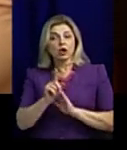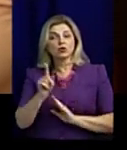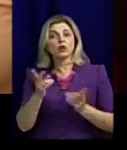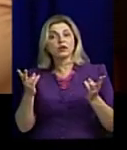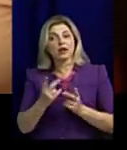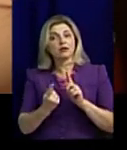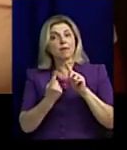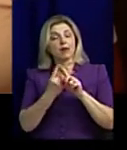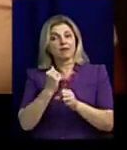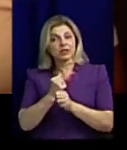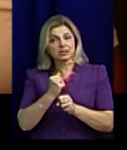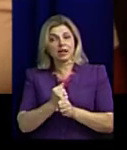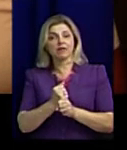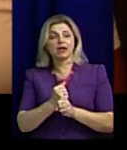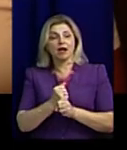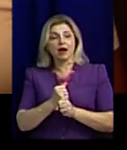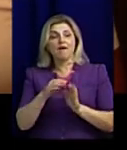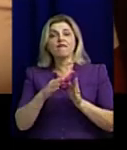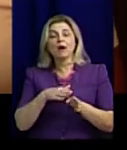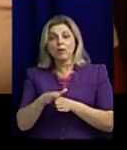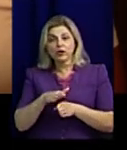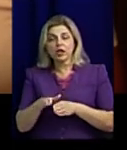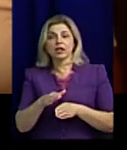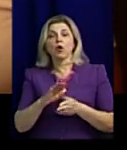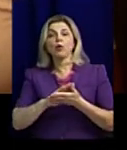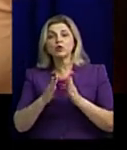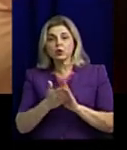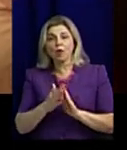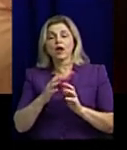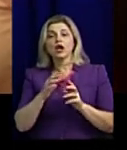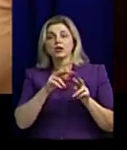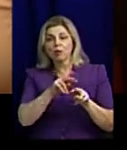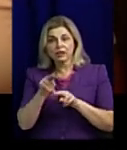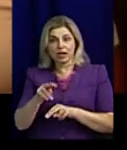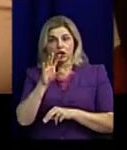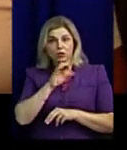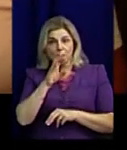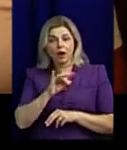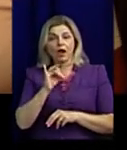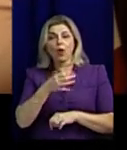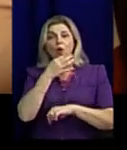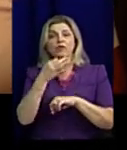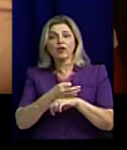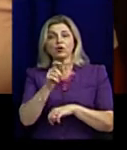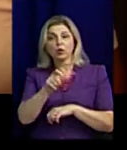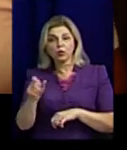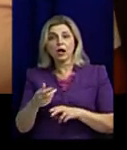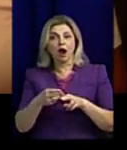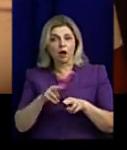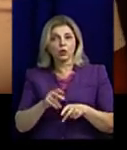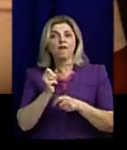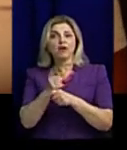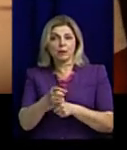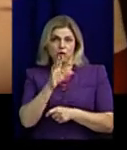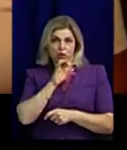потрібно, по-перше, зробити жорсткими вимоги з утримання тварин і притягувати до відповідальності тих господарів, які цих тварин викидають на вулиці. Це